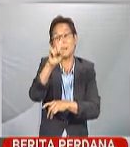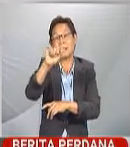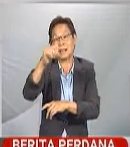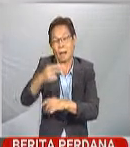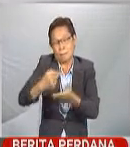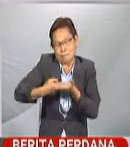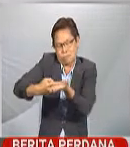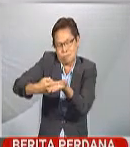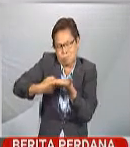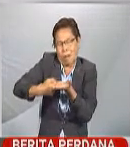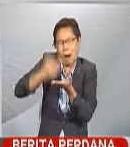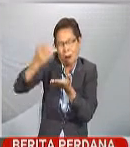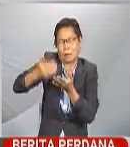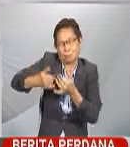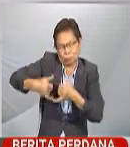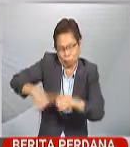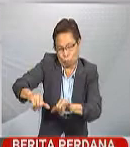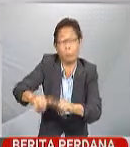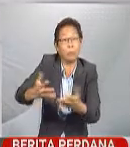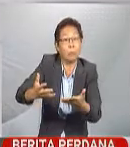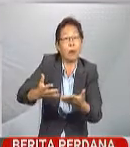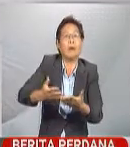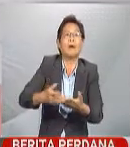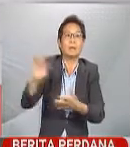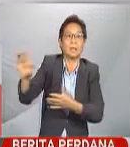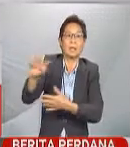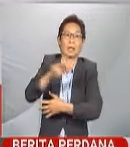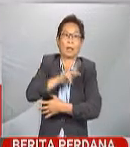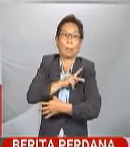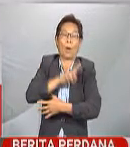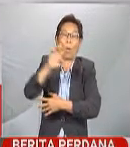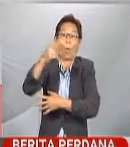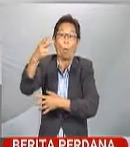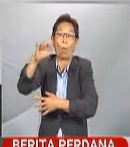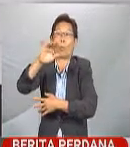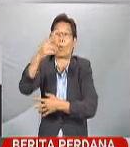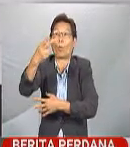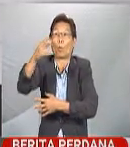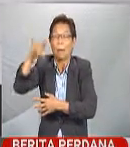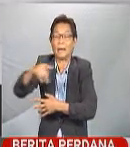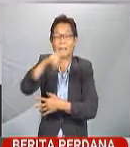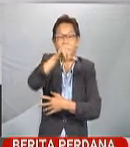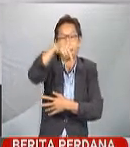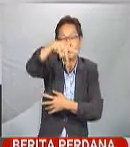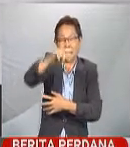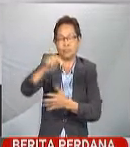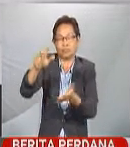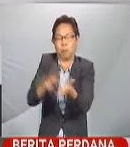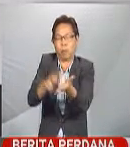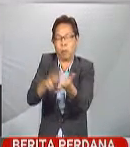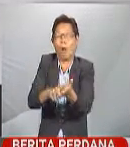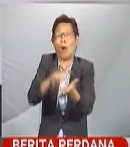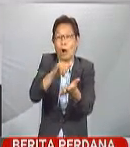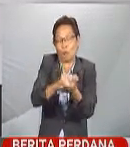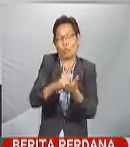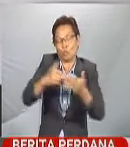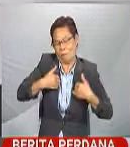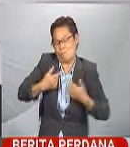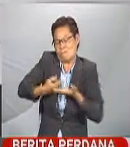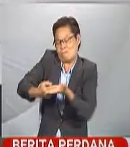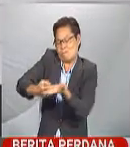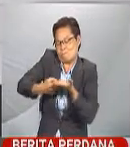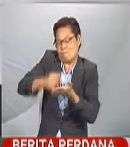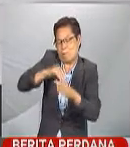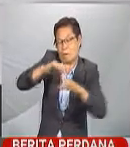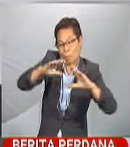mengenai ini akan tetap diteruskan beliau yang juga ketua with gabungan pakai terawat GPS mengesahkan perkara itu turut dibincangkan